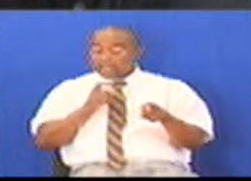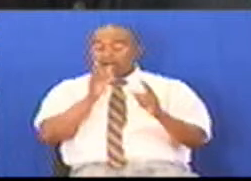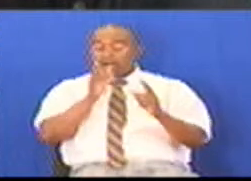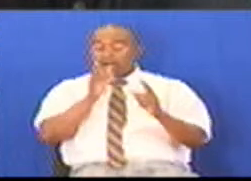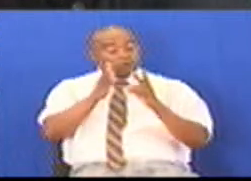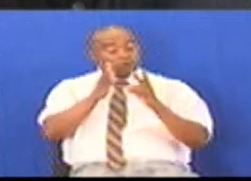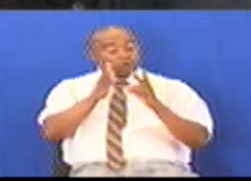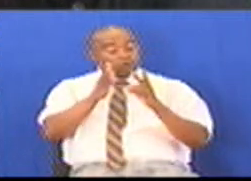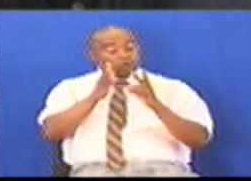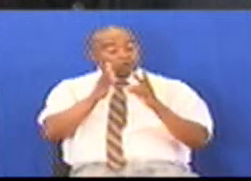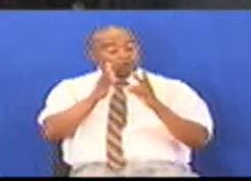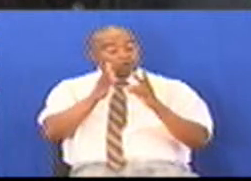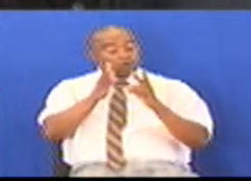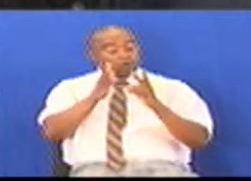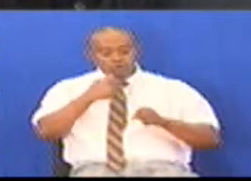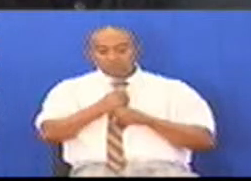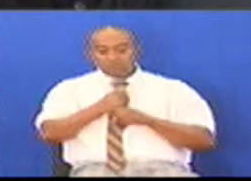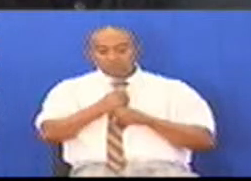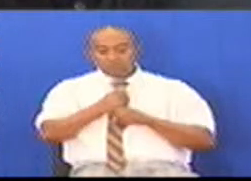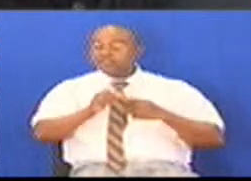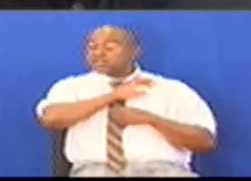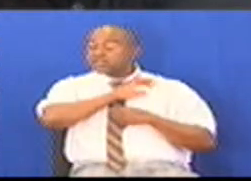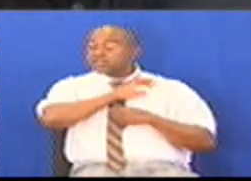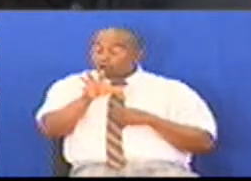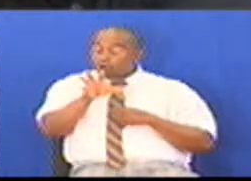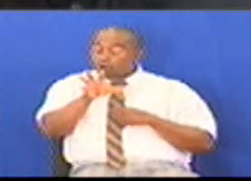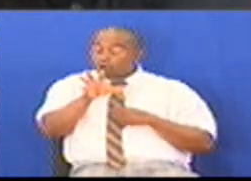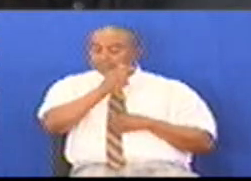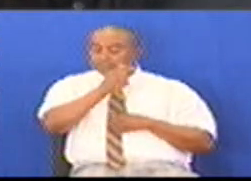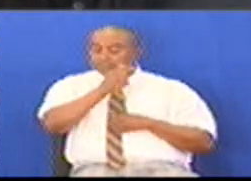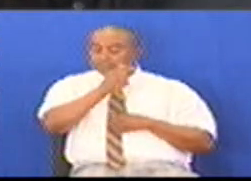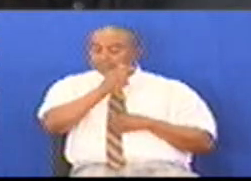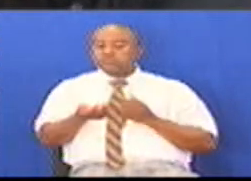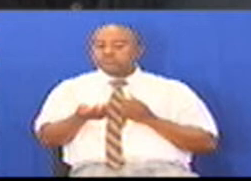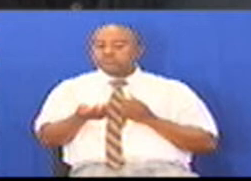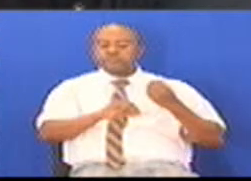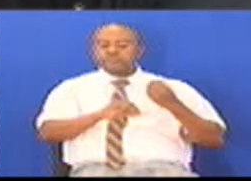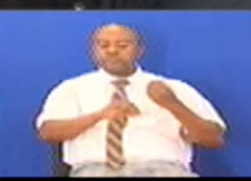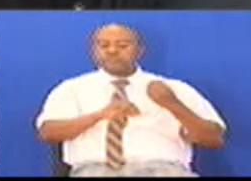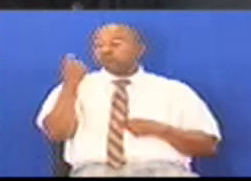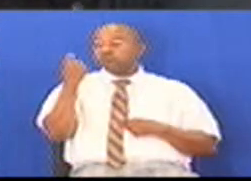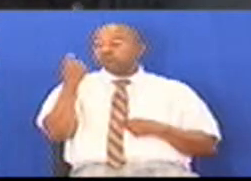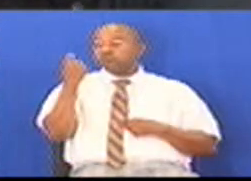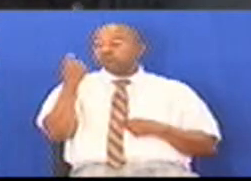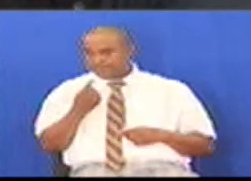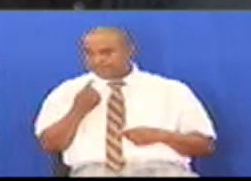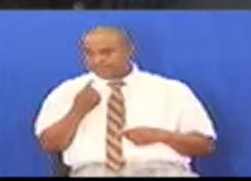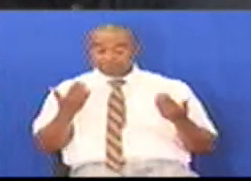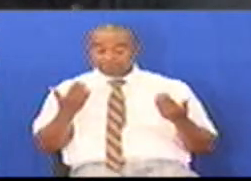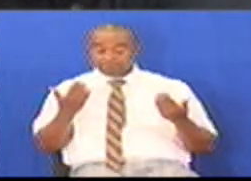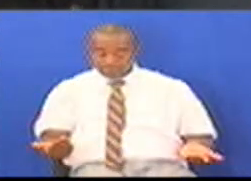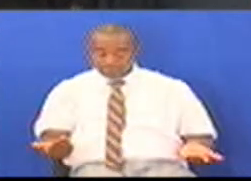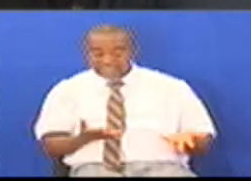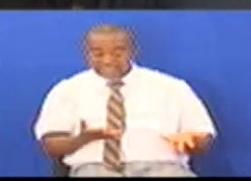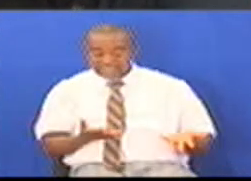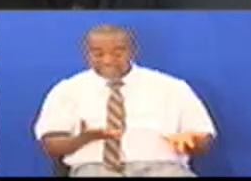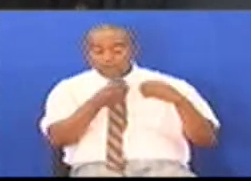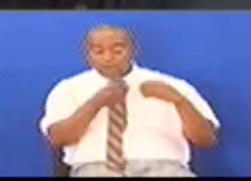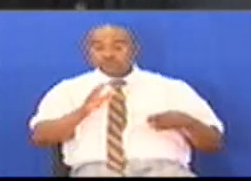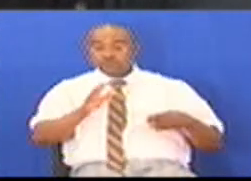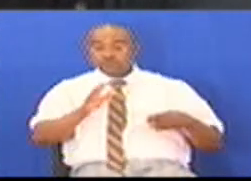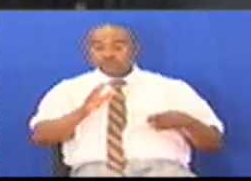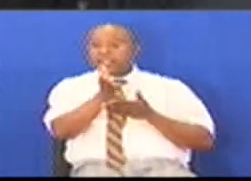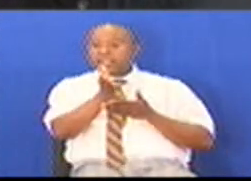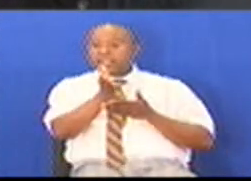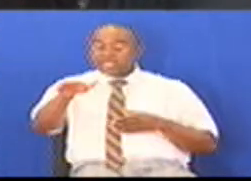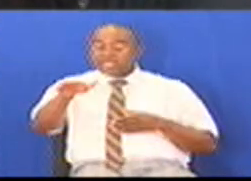sana ya kusajili wafanyabiashara wote nchini ili watambulike na wachangie kwenye pato la taifa. Hata hivyo, utolewaji wake kwa baadhi ya